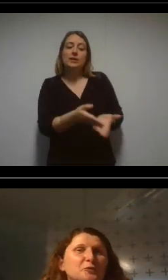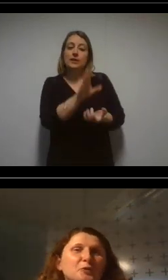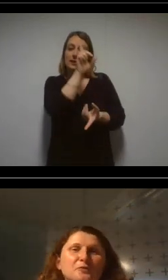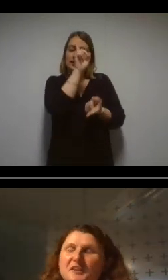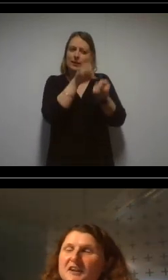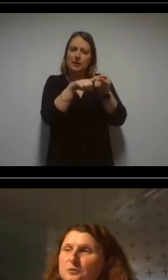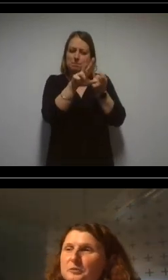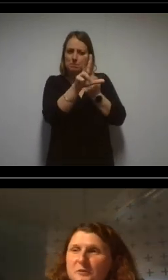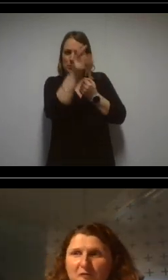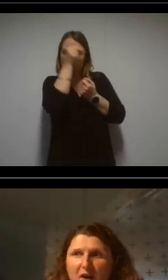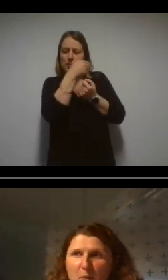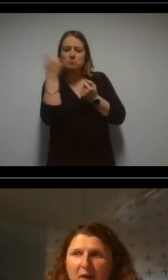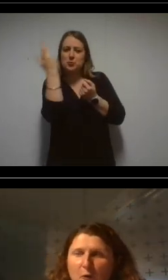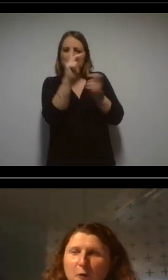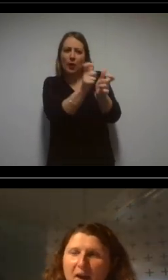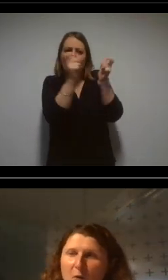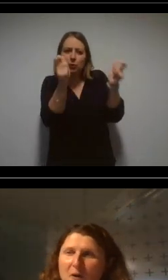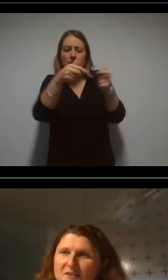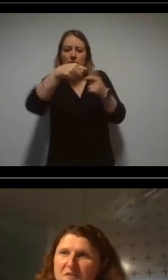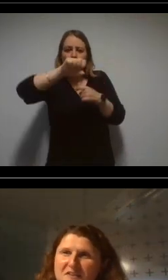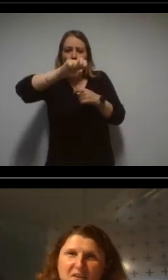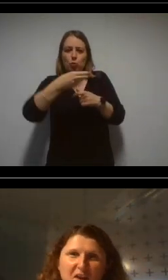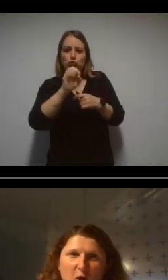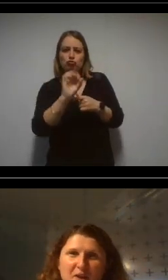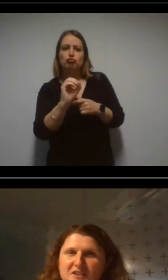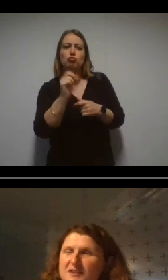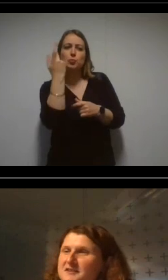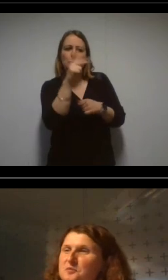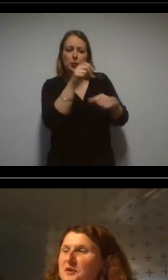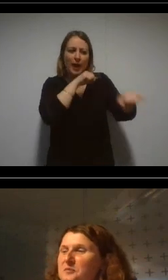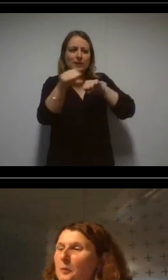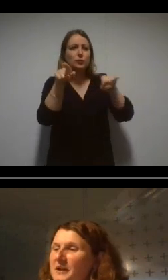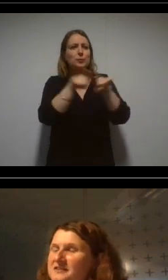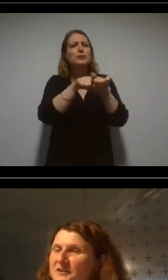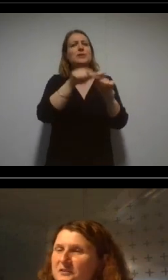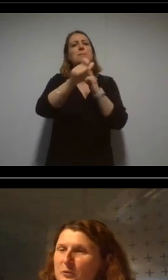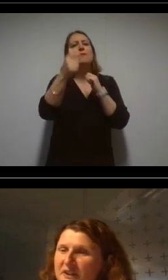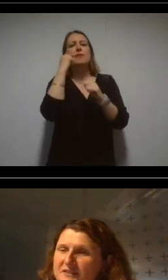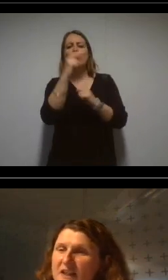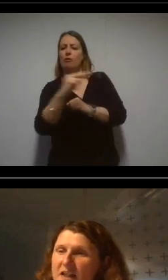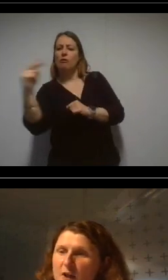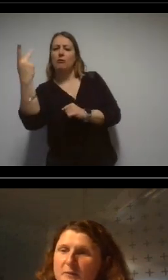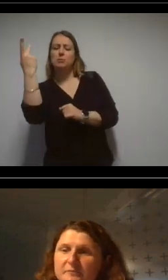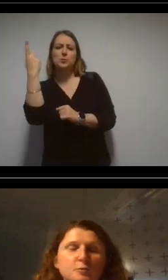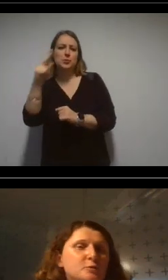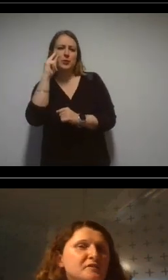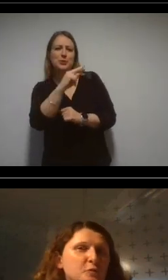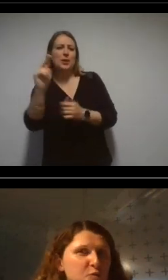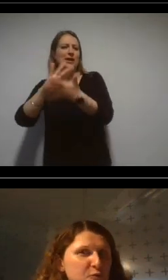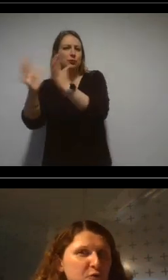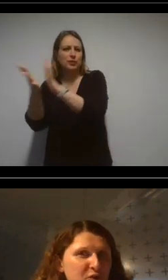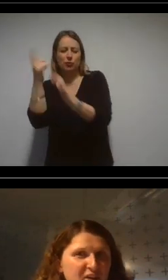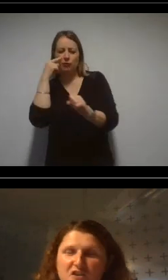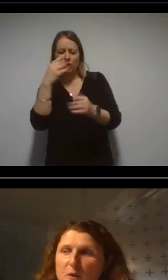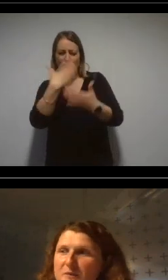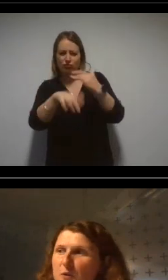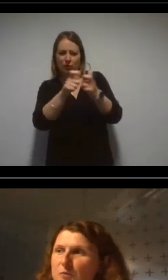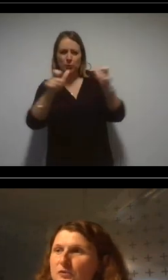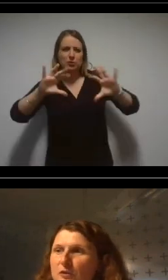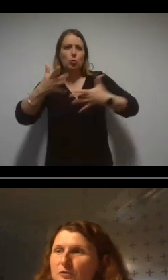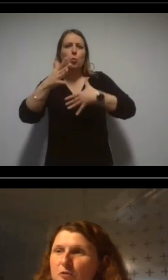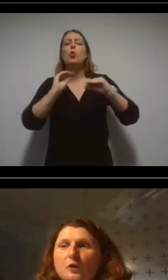l'entreprise Conto, vos actions, et puis on verra après en regard croisé aussi avec Arpège ce qui peut être mis en place dans les entreprises. Mais du coup, est-ce que vous pouvez nous en dire